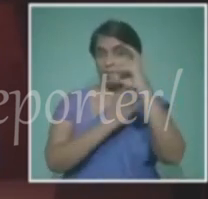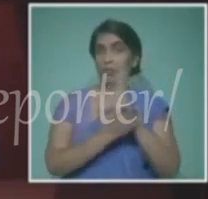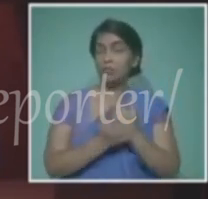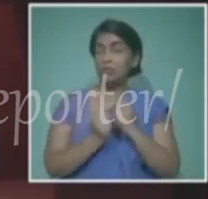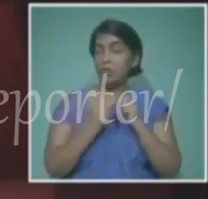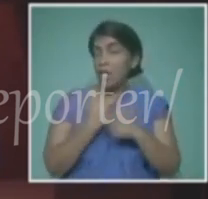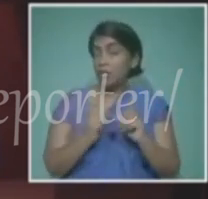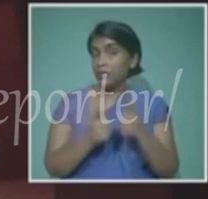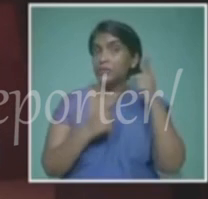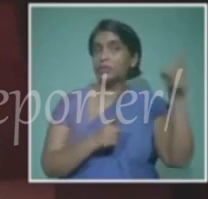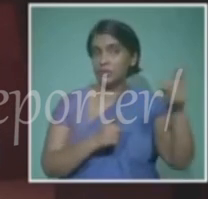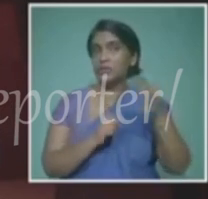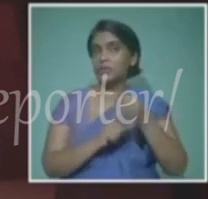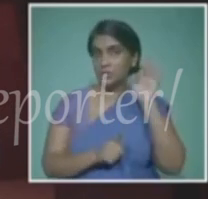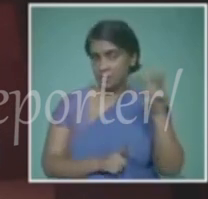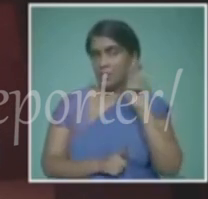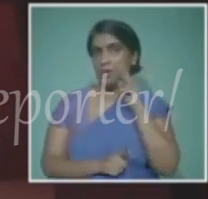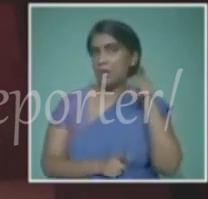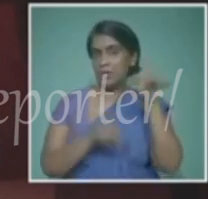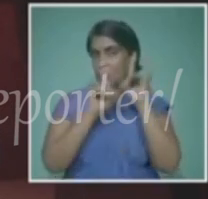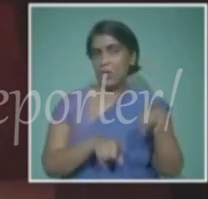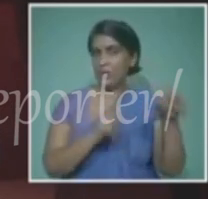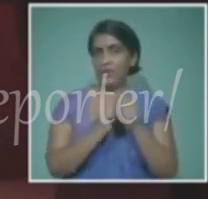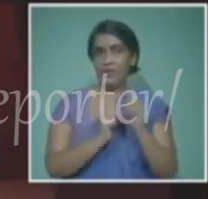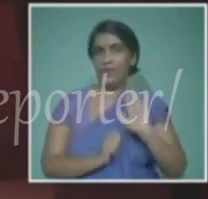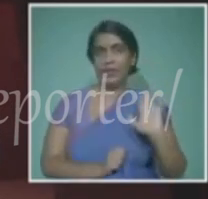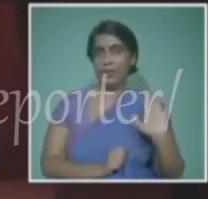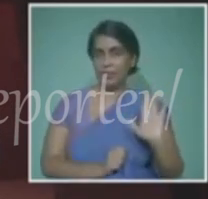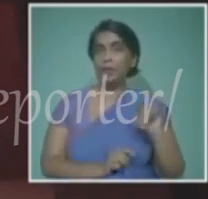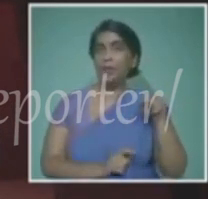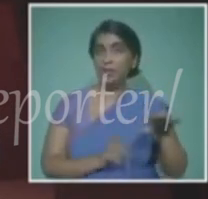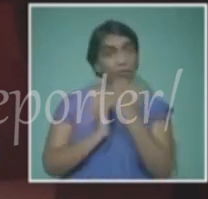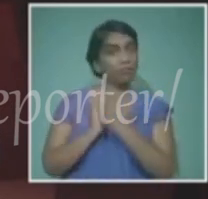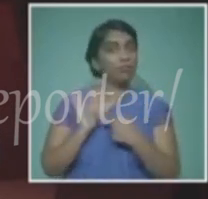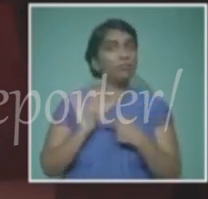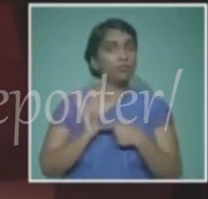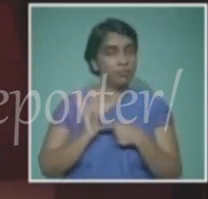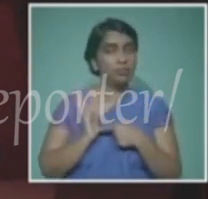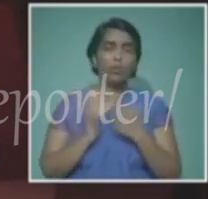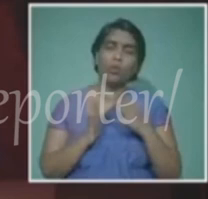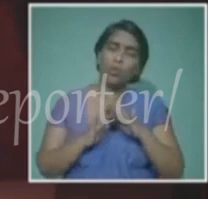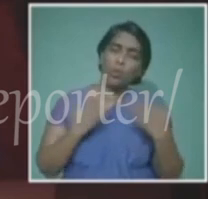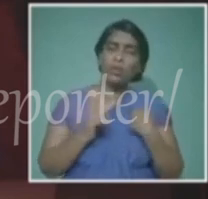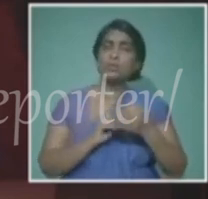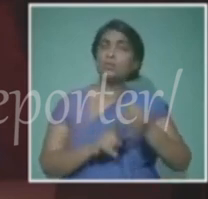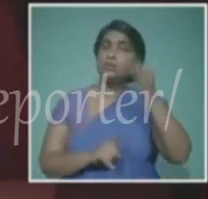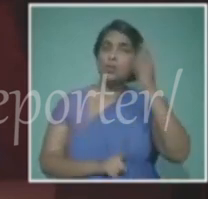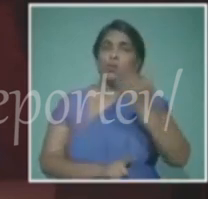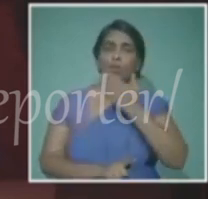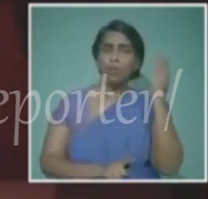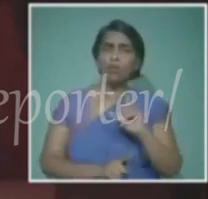සංශෝධනයේ නිර්මාතෘවරයා. මං හිතන්නේ එතුමා එහෙම කරයි කියලා. නමුත් මේ ප්‍රතිපාදන තුල ඕනම ජනාධිපතිවරයෙකුට